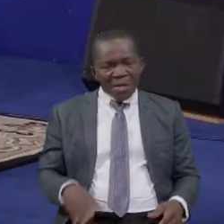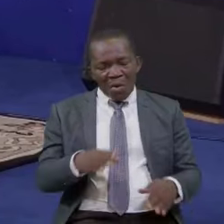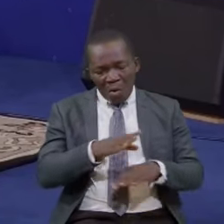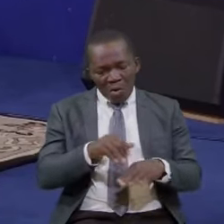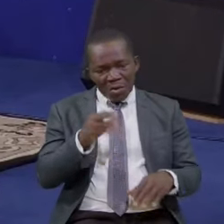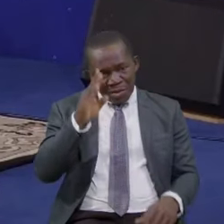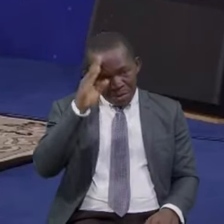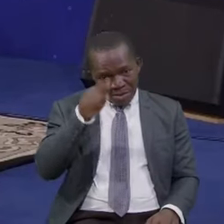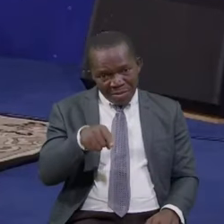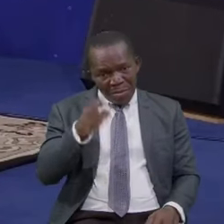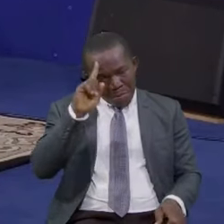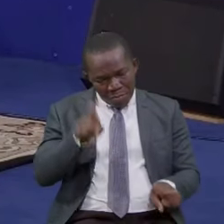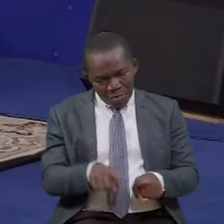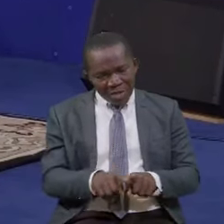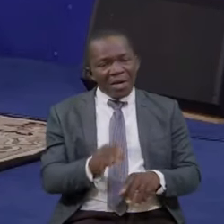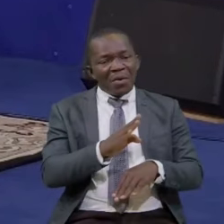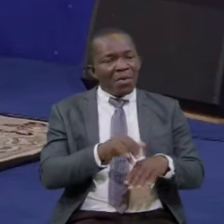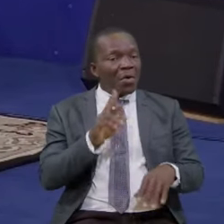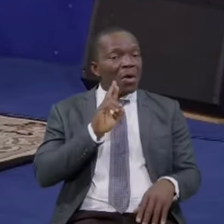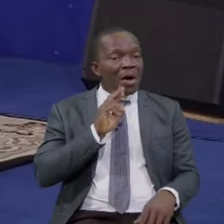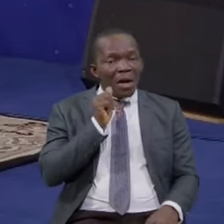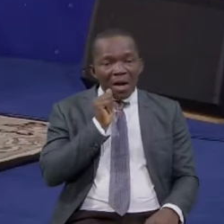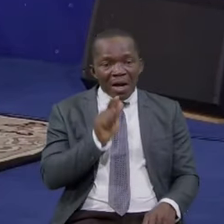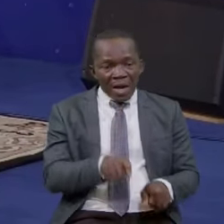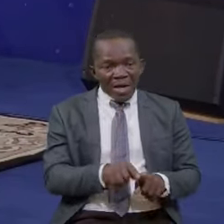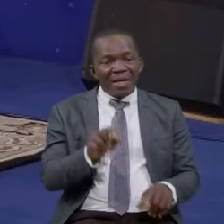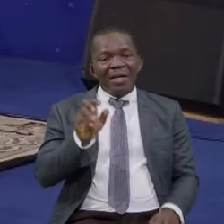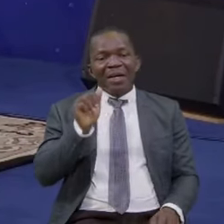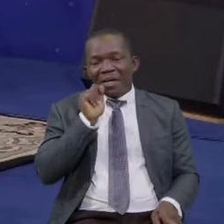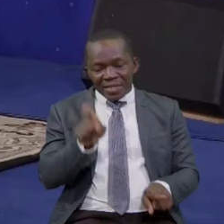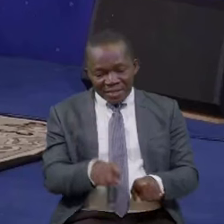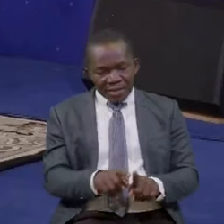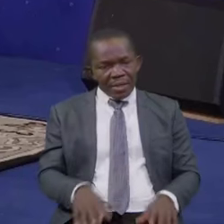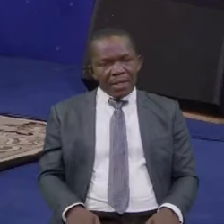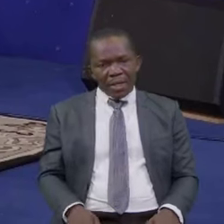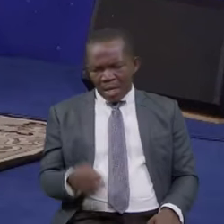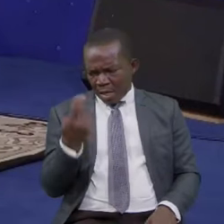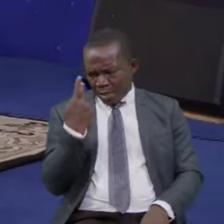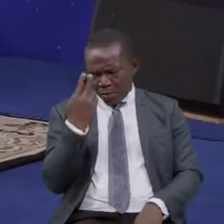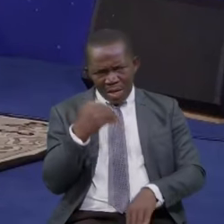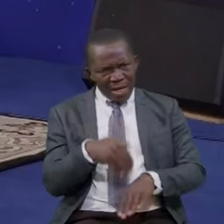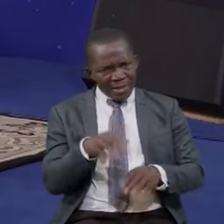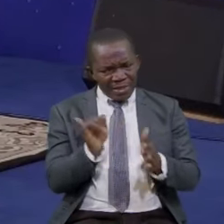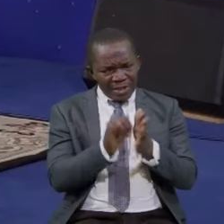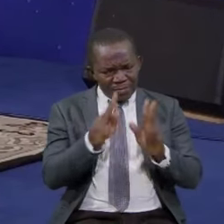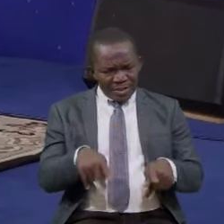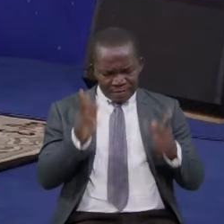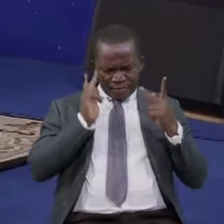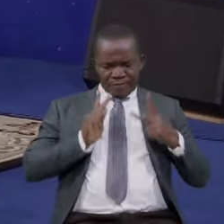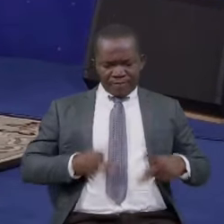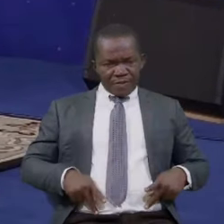sœur regardez-le regardez là et regardez même l'apparence physique regardez même sa